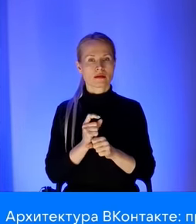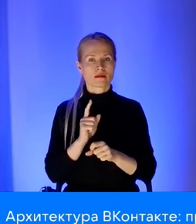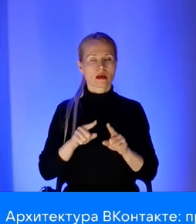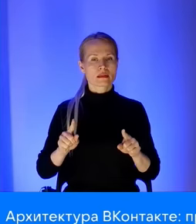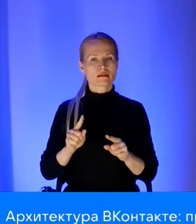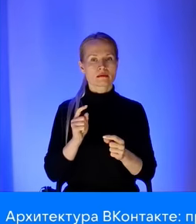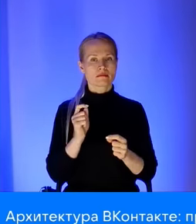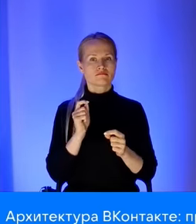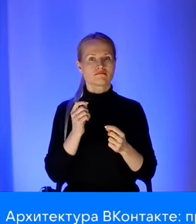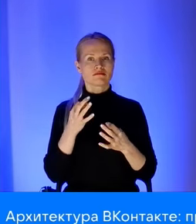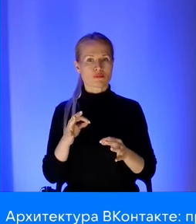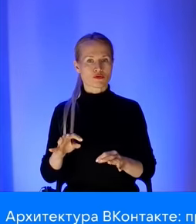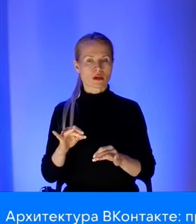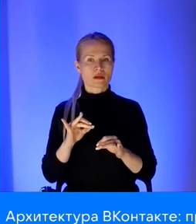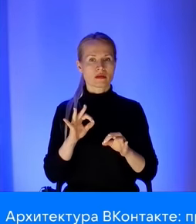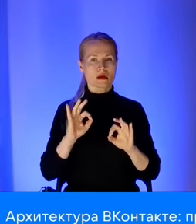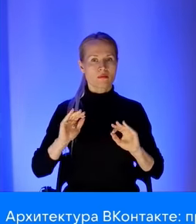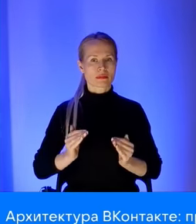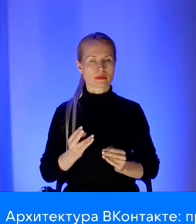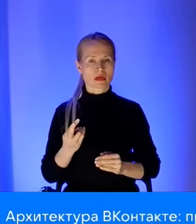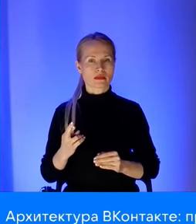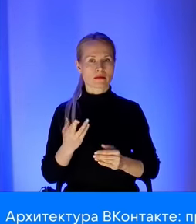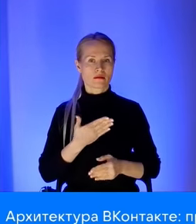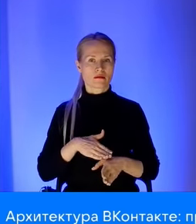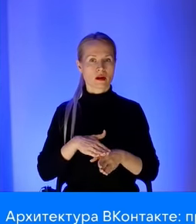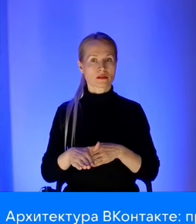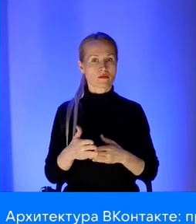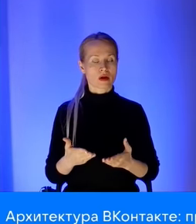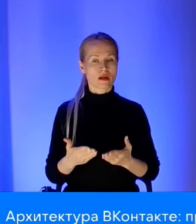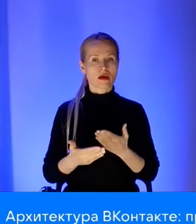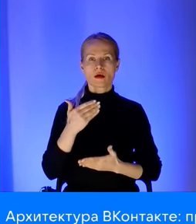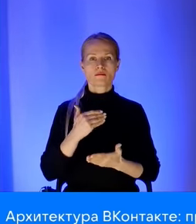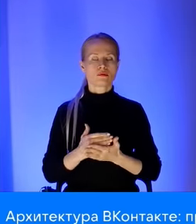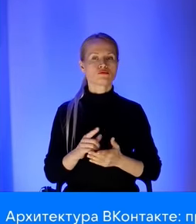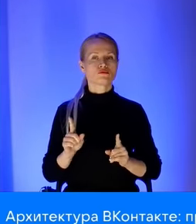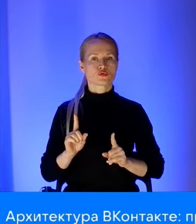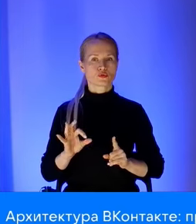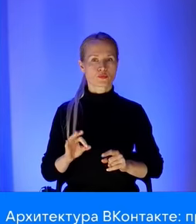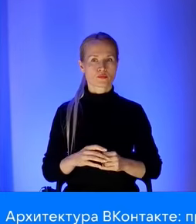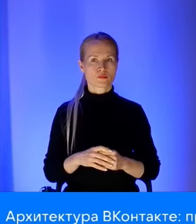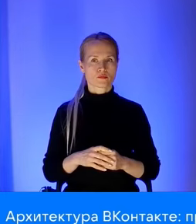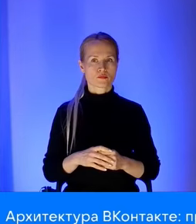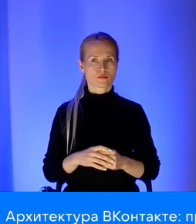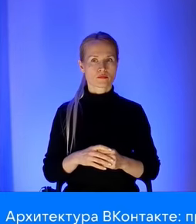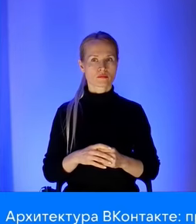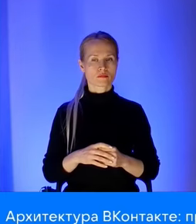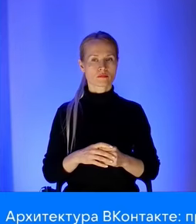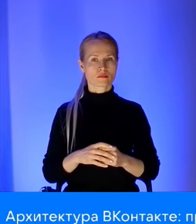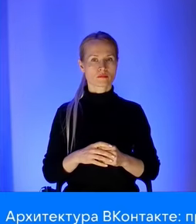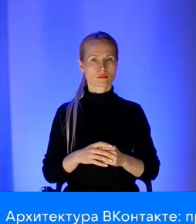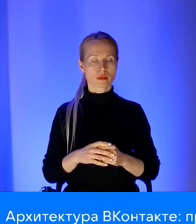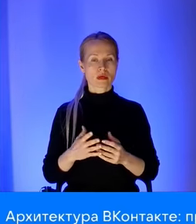допущения оптимизации ну и соответственно реализовали что мы получили соответственно мы получили э